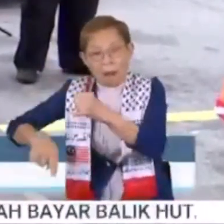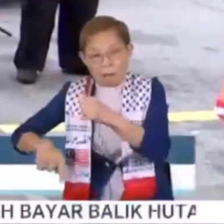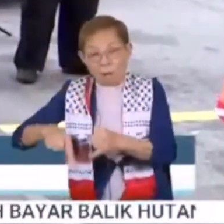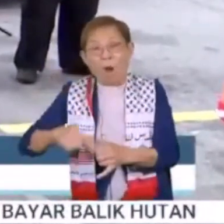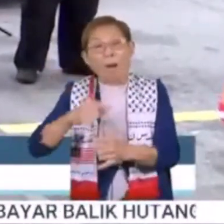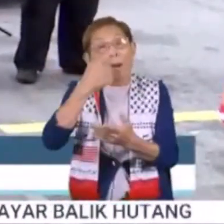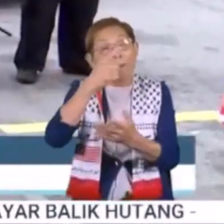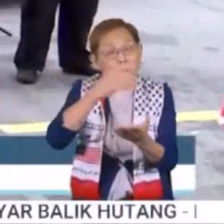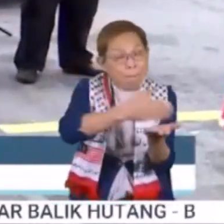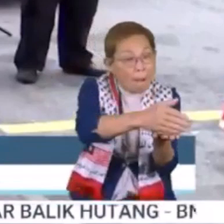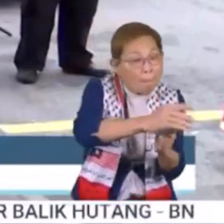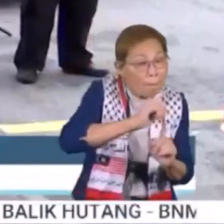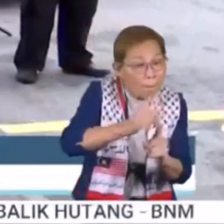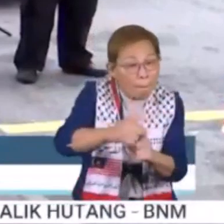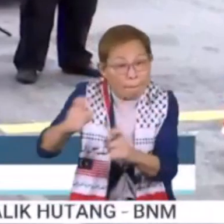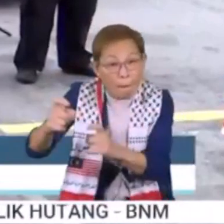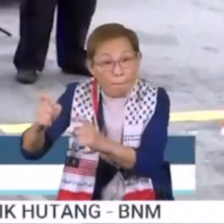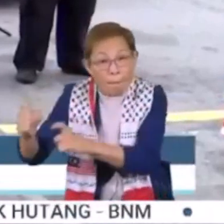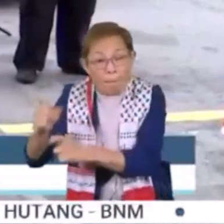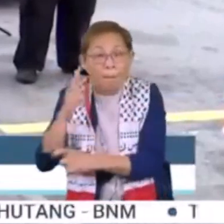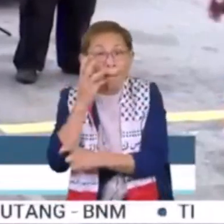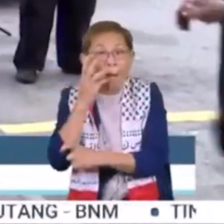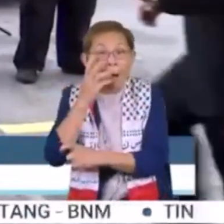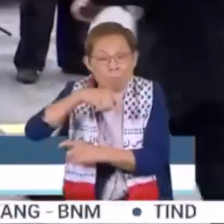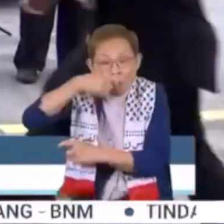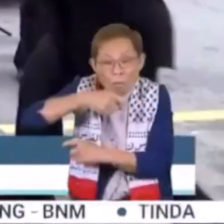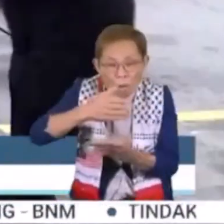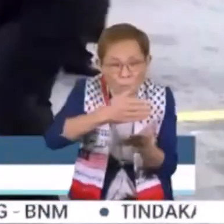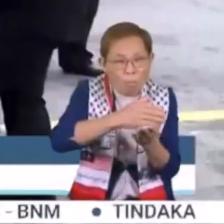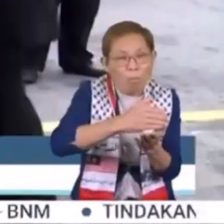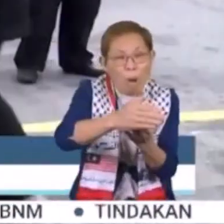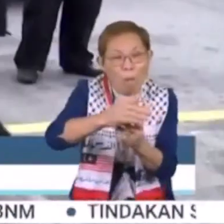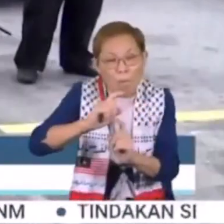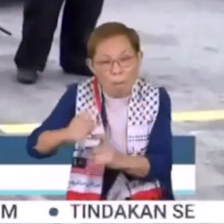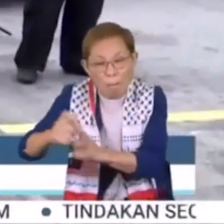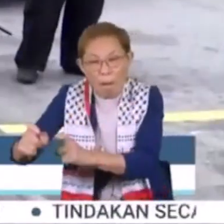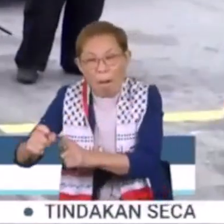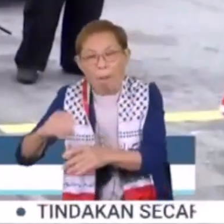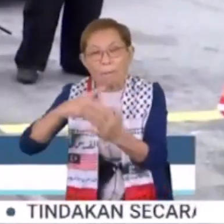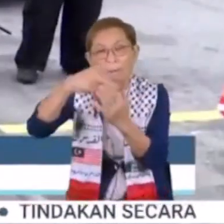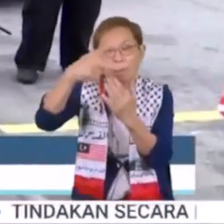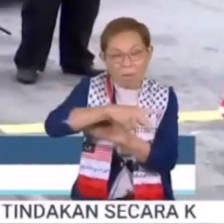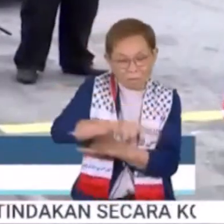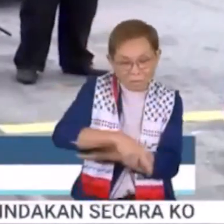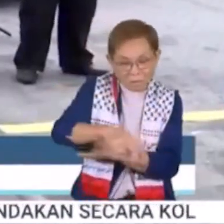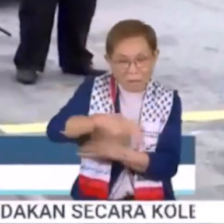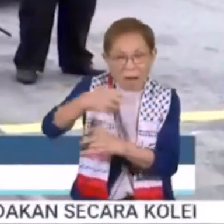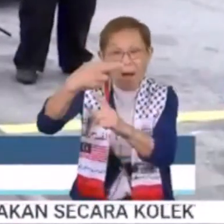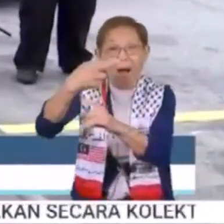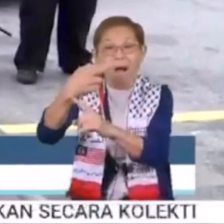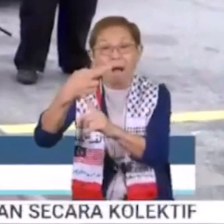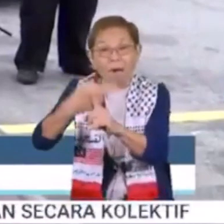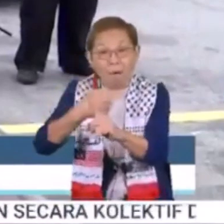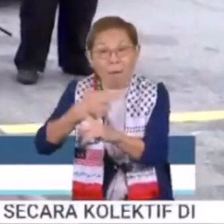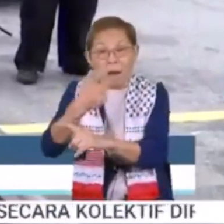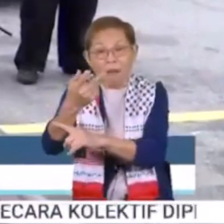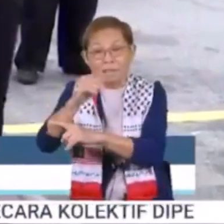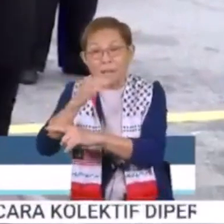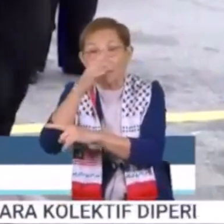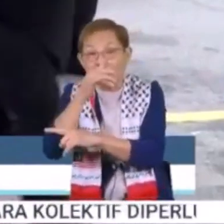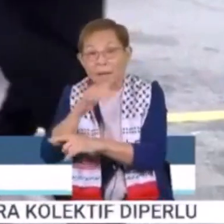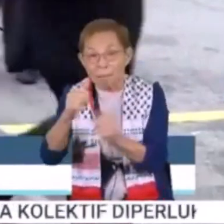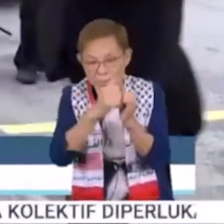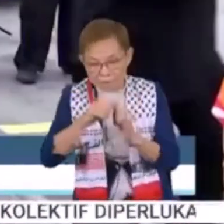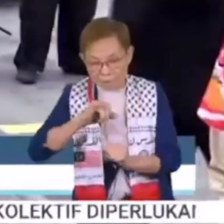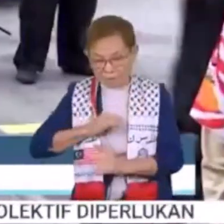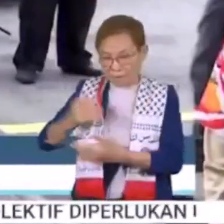ini merupakan orang kata salah satu aktiviti sempena dengan program Jelajah Ramadan RTM Melaka. Dan untuk mengetahui dengan lebih lanjut lagi, bersama